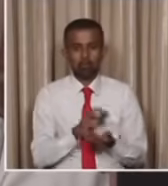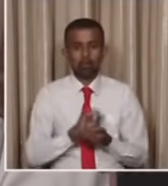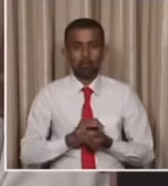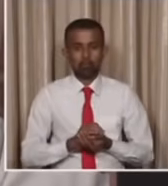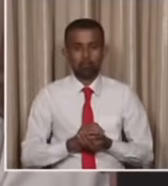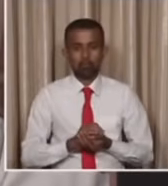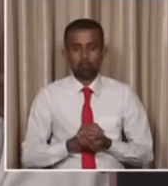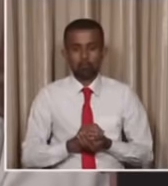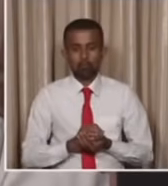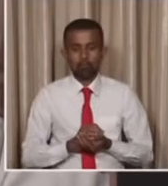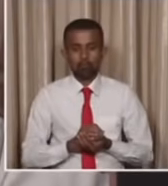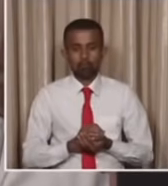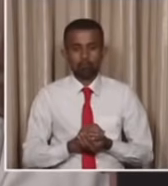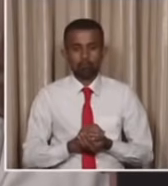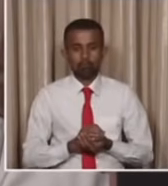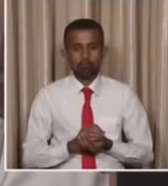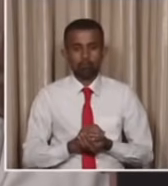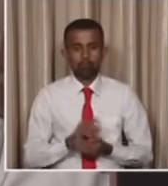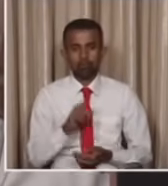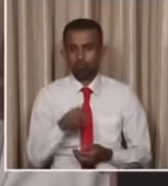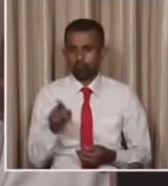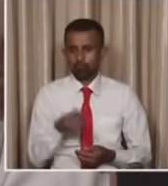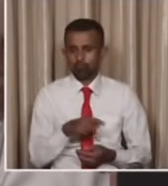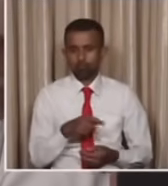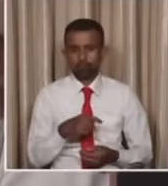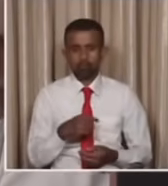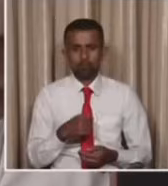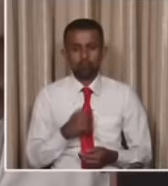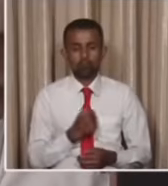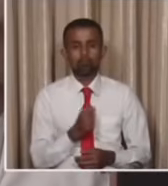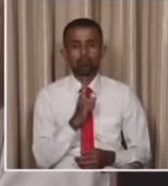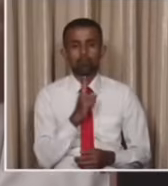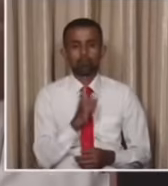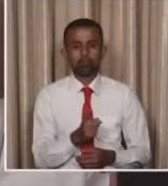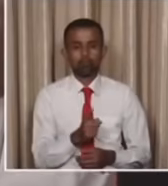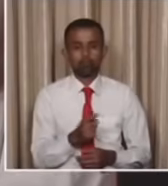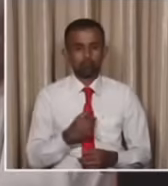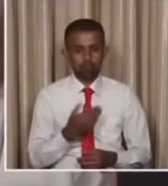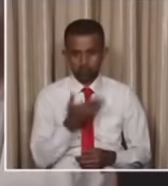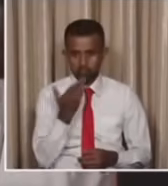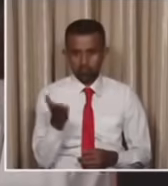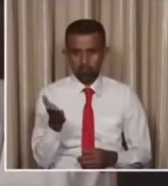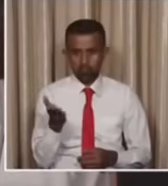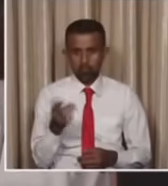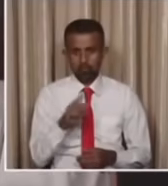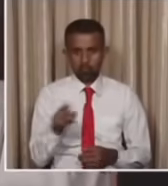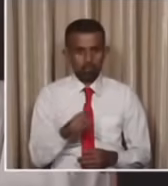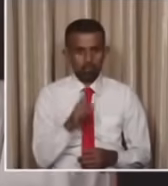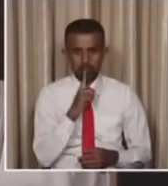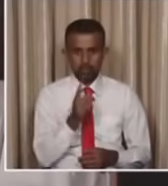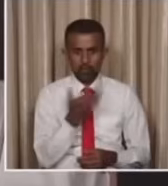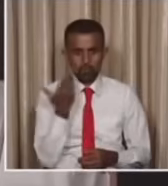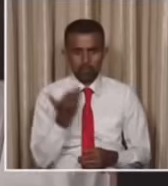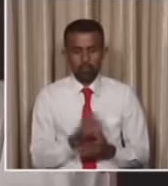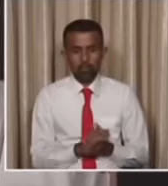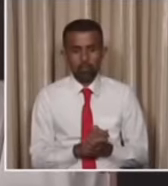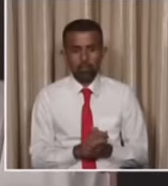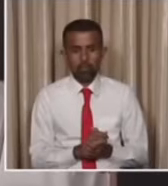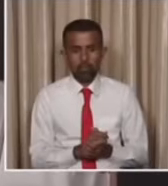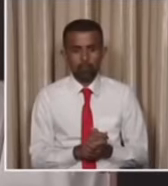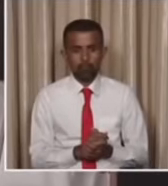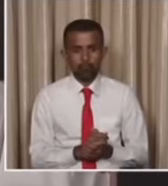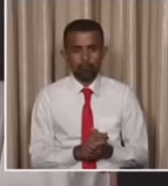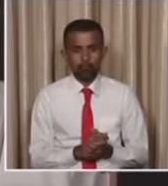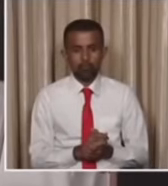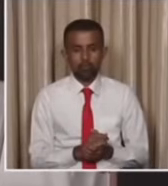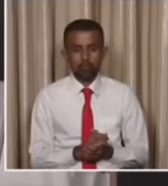කරන්න. ඒක වැරදි. ඉතින් මම මොනවා කියන්නද? මං වට කියන්න පුළුවන්ද මෙතුමාට මේක වැරදි කියලා? ප්‍රසන්න නැන්දේ ප්‍රසන්න මට